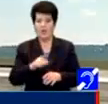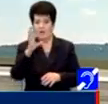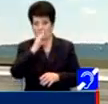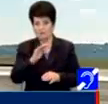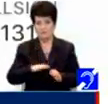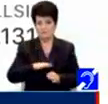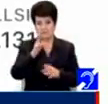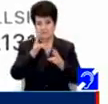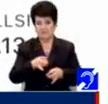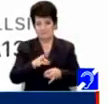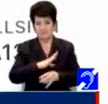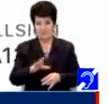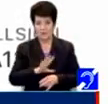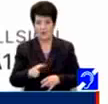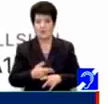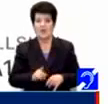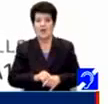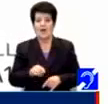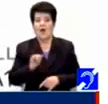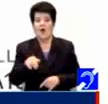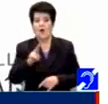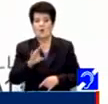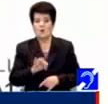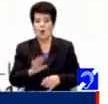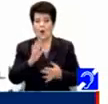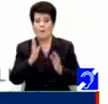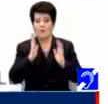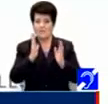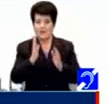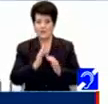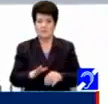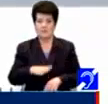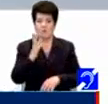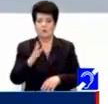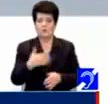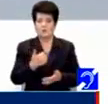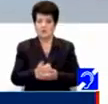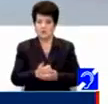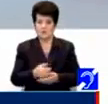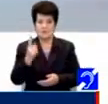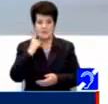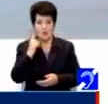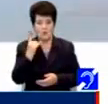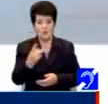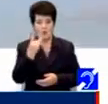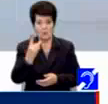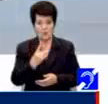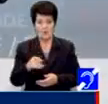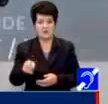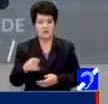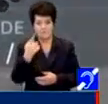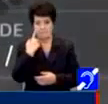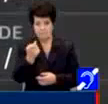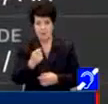evite o catastrofă. Într-o înregistrare audio plasată pe Facebook de fostul șef al Moldața, Sorin Stati, se aude cum unul dintre piloții